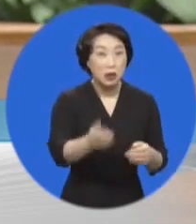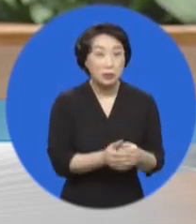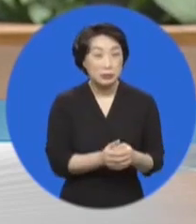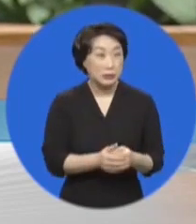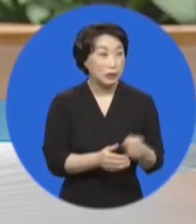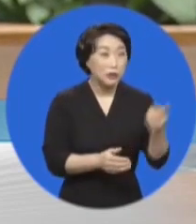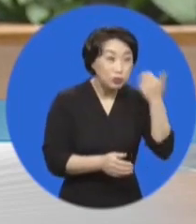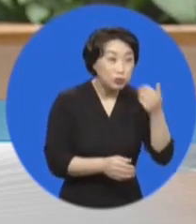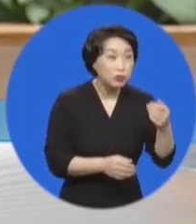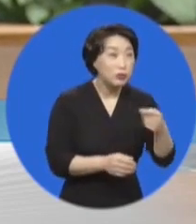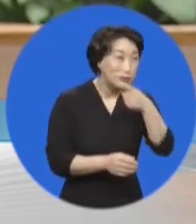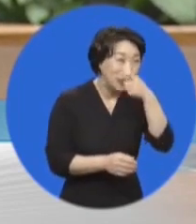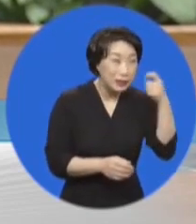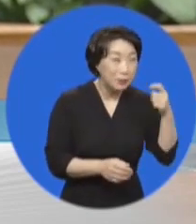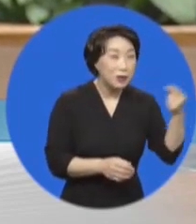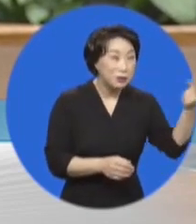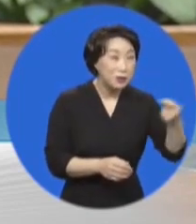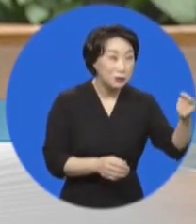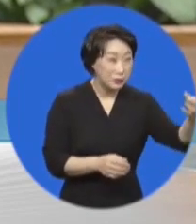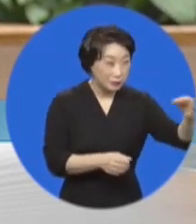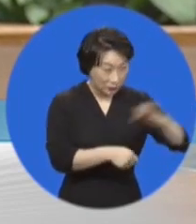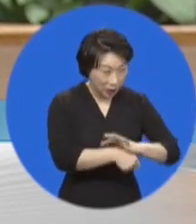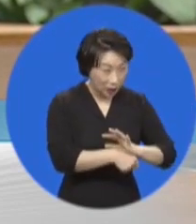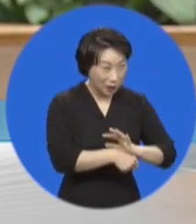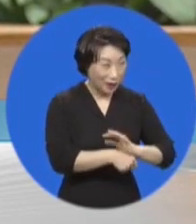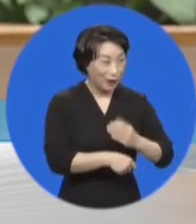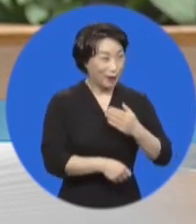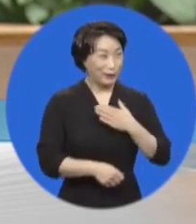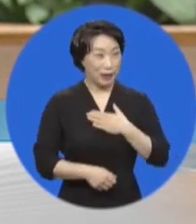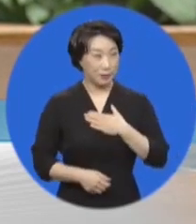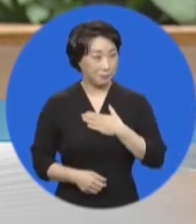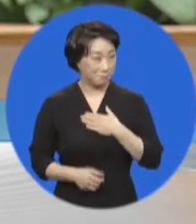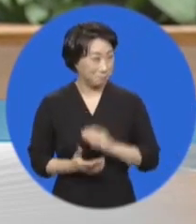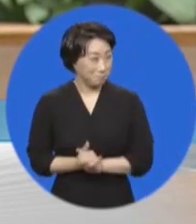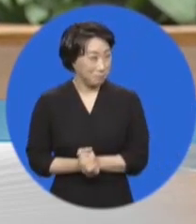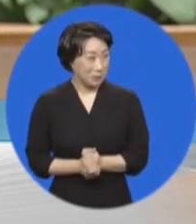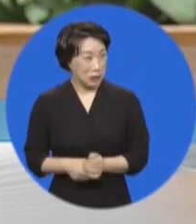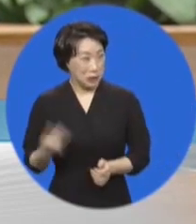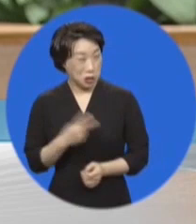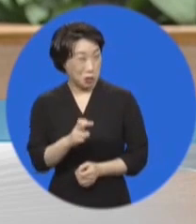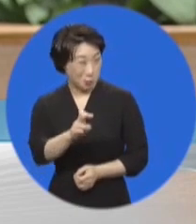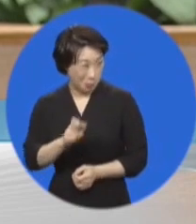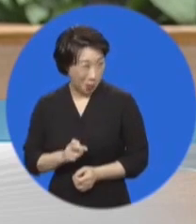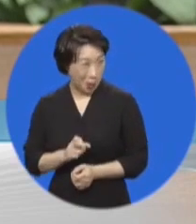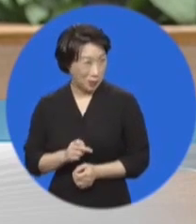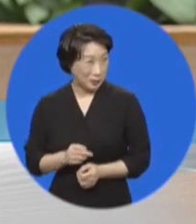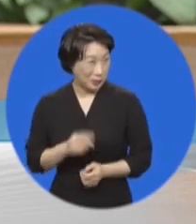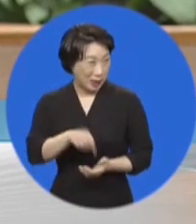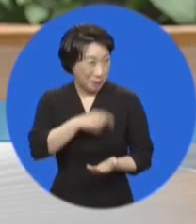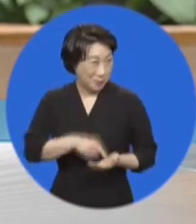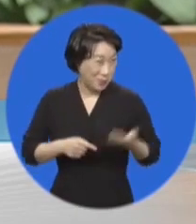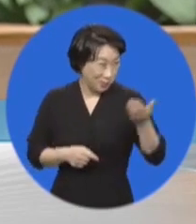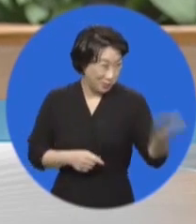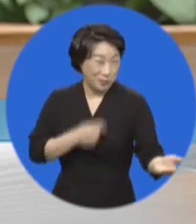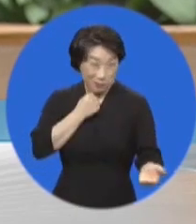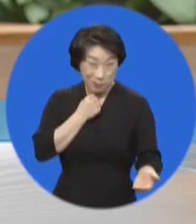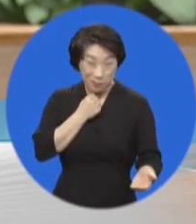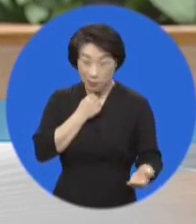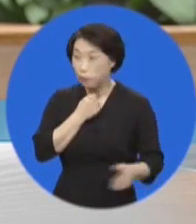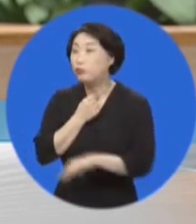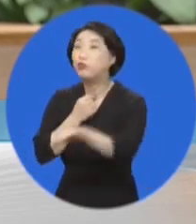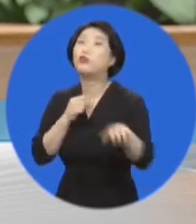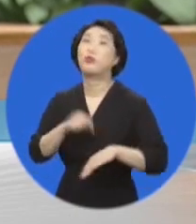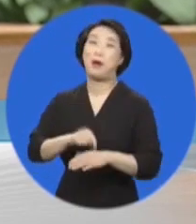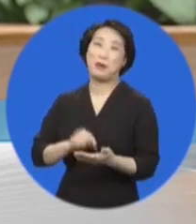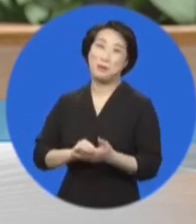1,000원어치 짜장면 한 그릇 얻어먹으면 2,000원짜리 짬뽕 한 그릇 갖고 싶은 것이